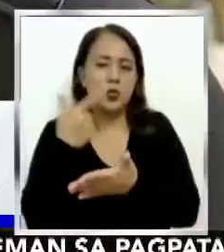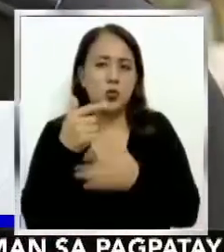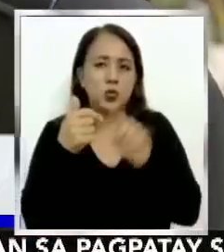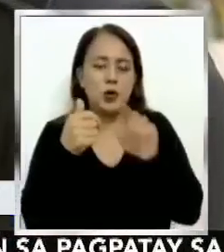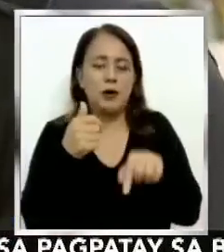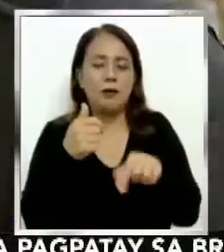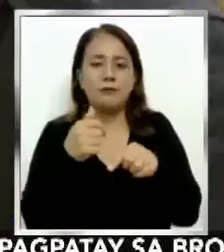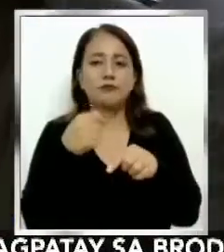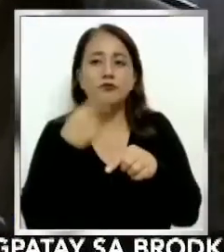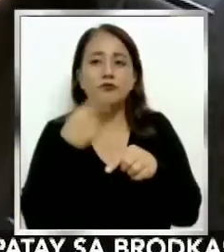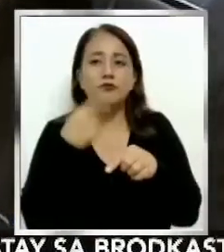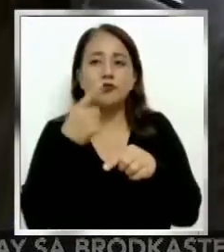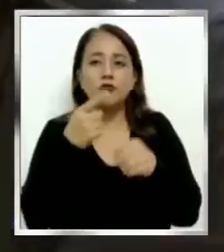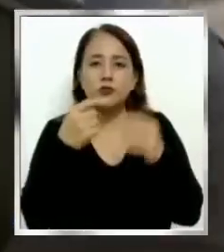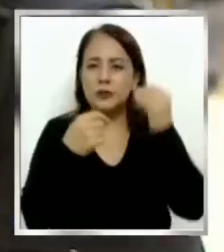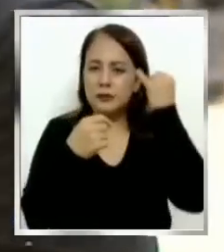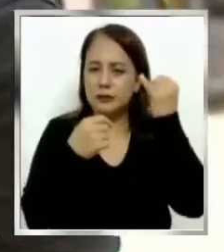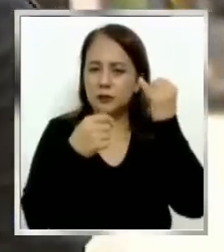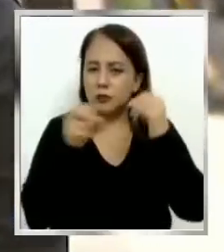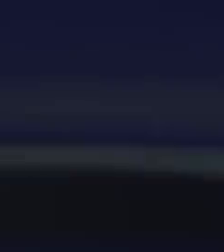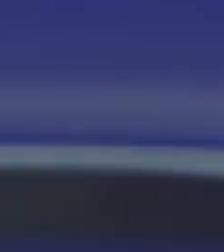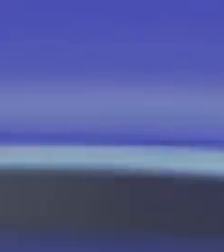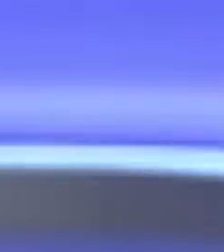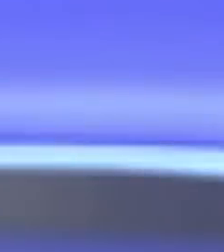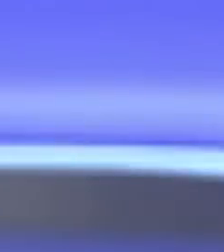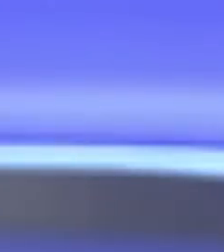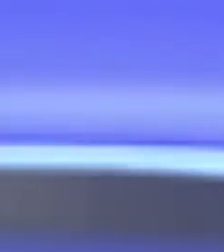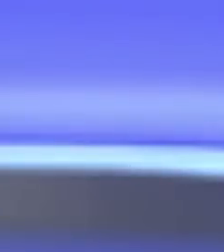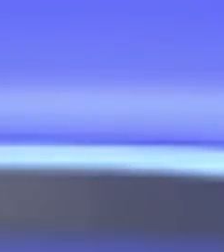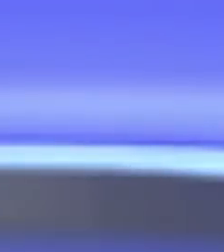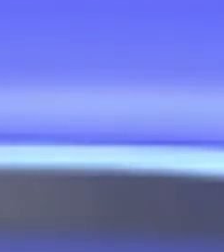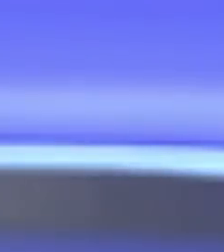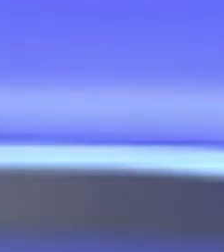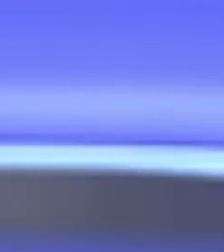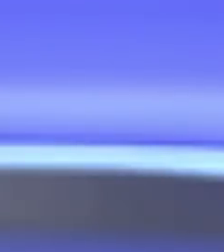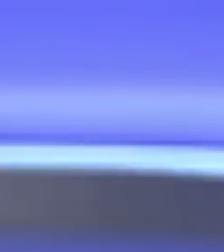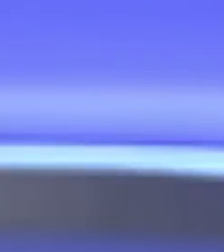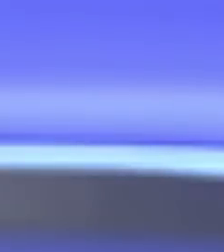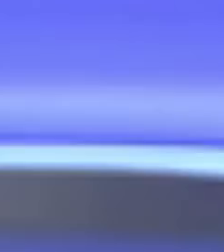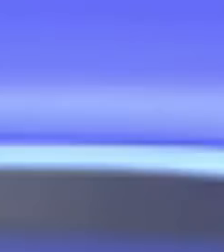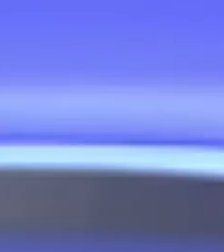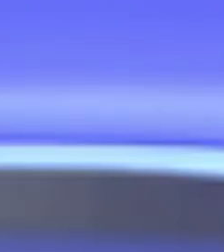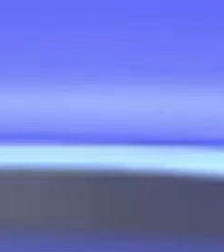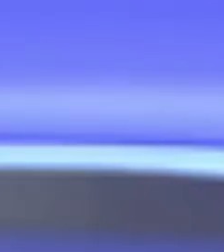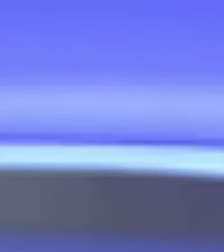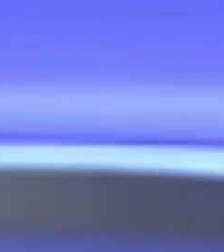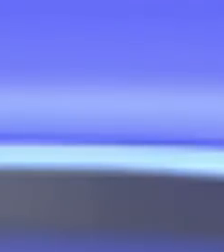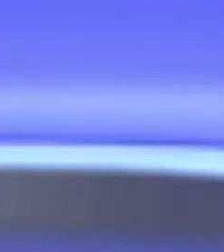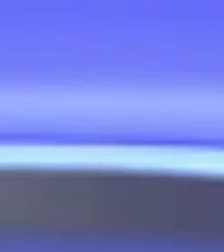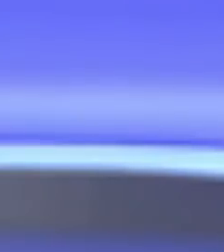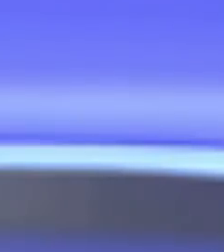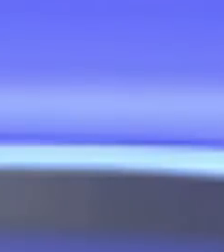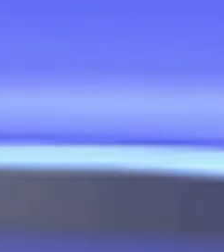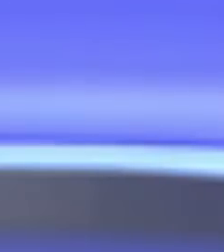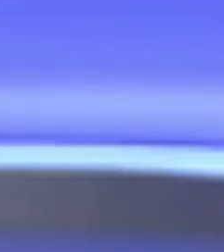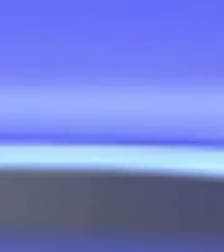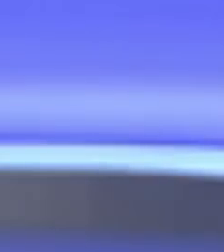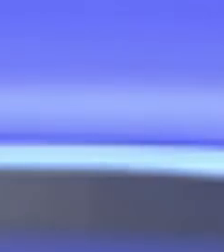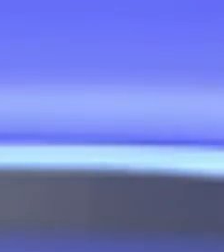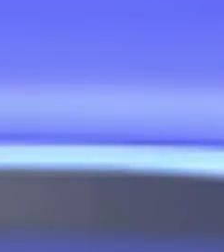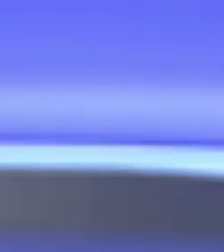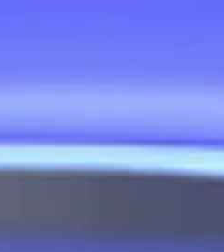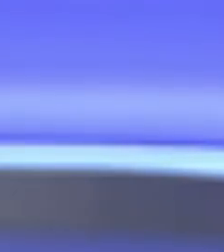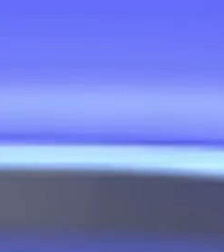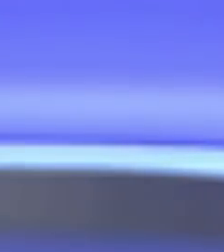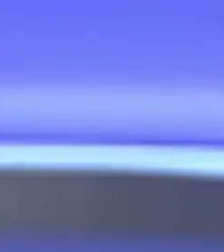Rafi Tima, nakatutok, 24 oras. Good news mga kapuso! Maaari niyong mapanood ang 24 oras at iba